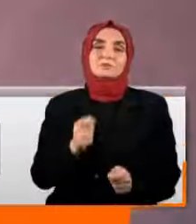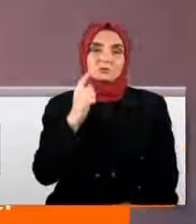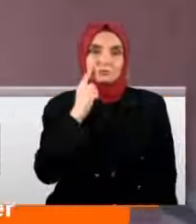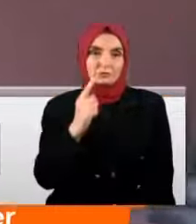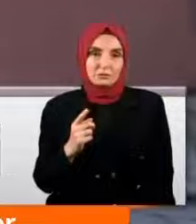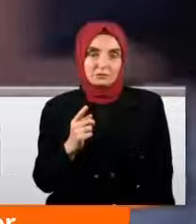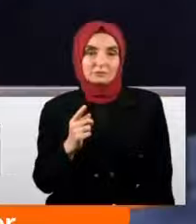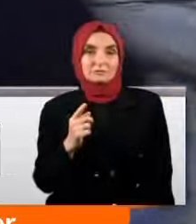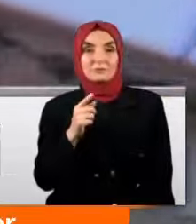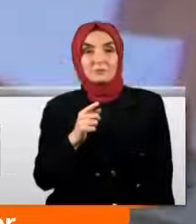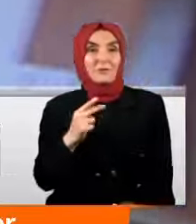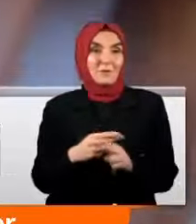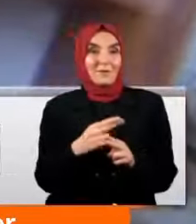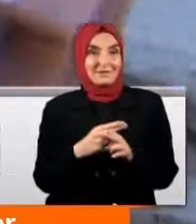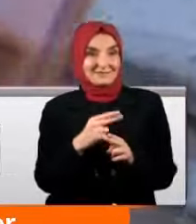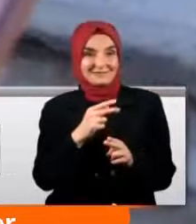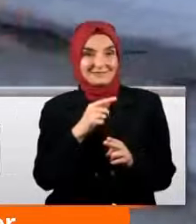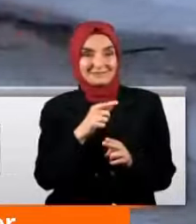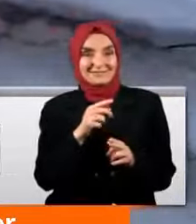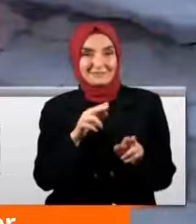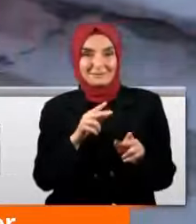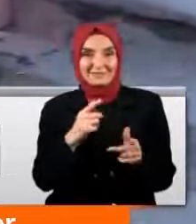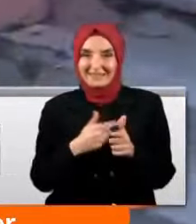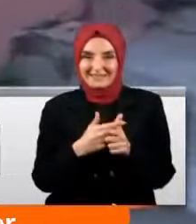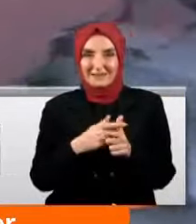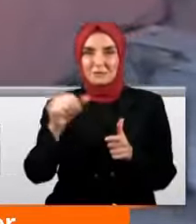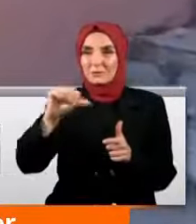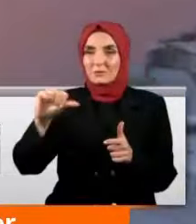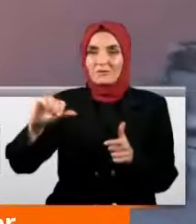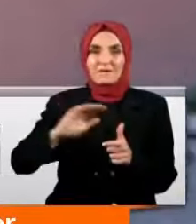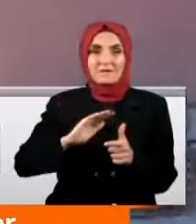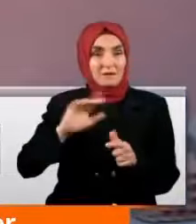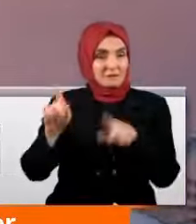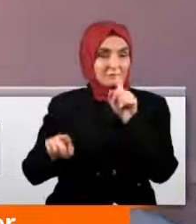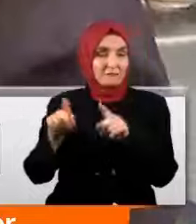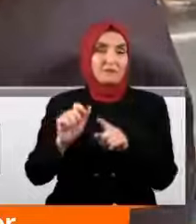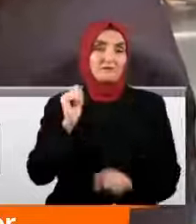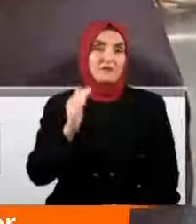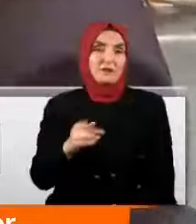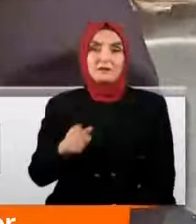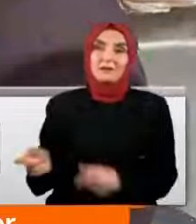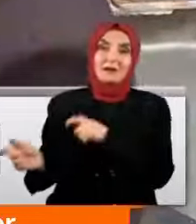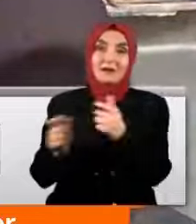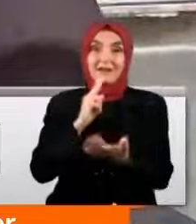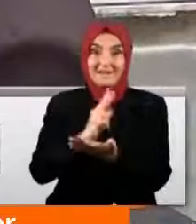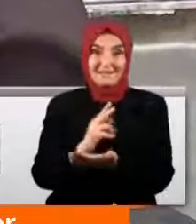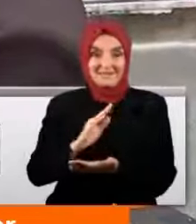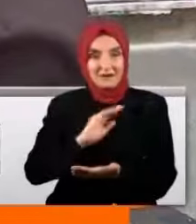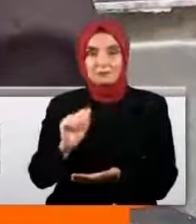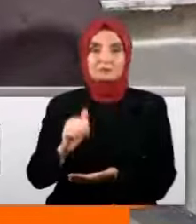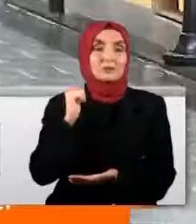bir hayli fazla. Üstelik düşük kira ödeyene tahliye kararı çıkarsa dönüşü de yok. Bence ev sahibi haklı. Kiracı haksız.